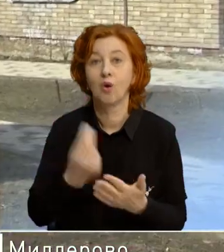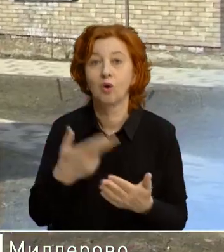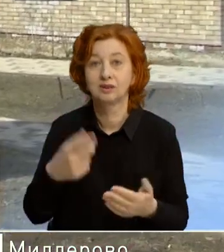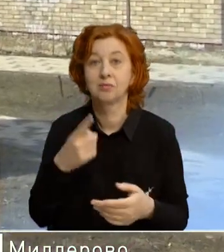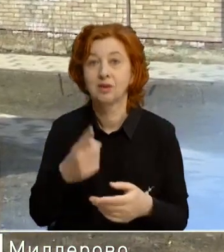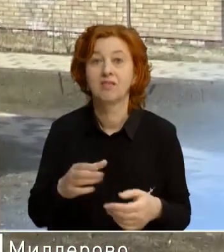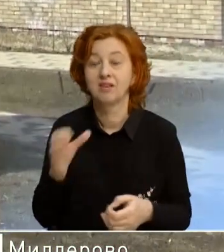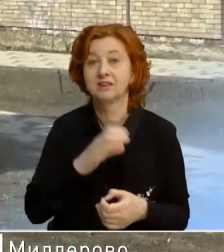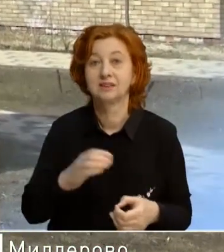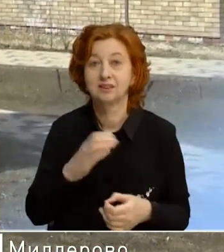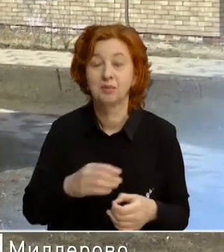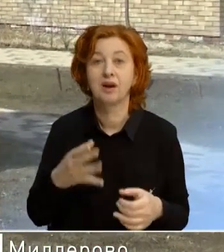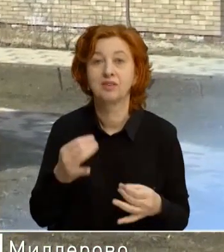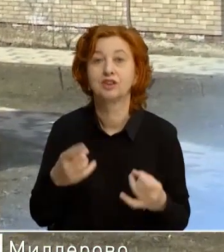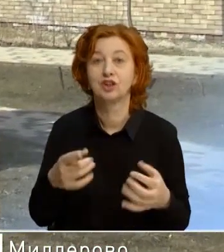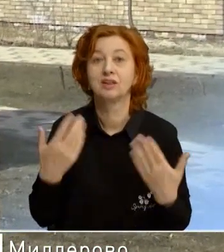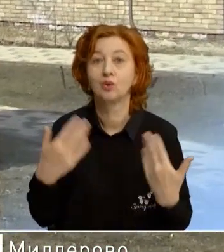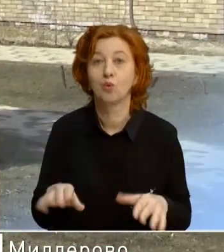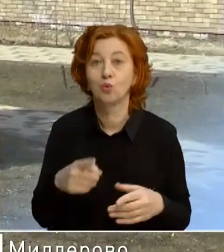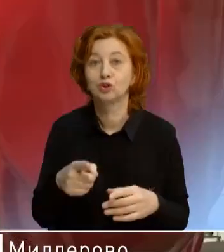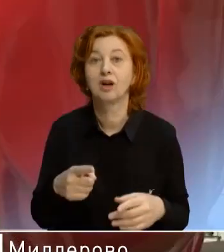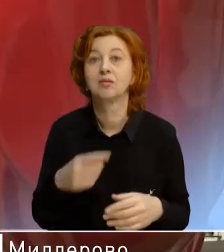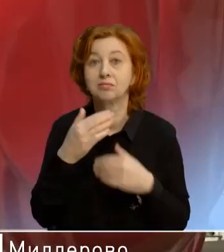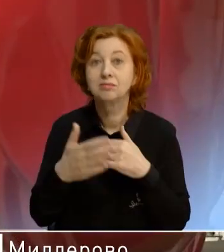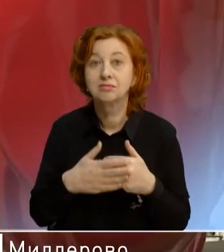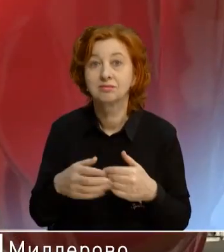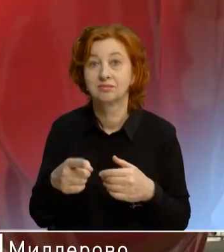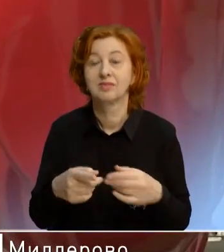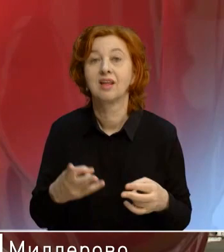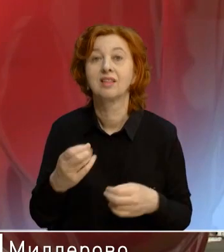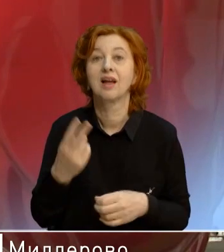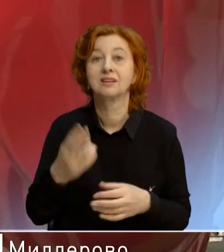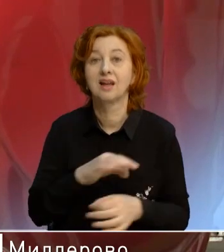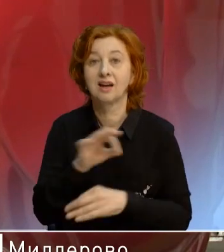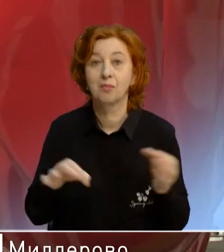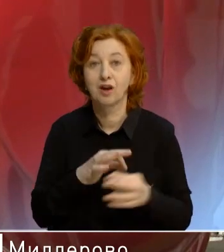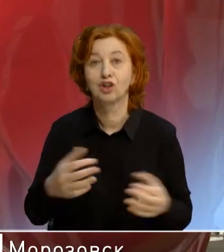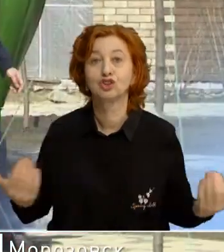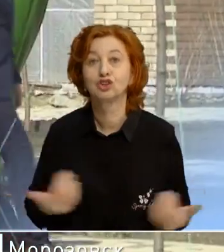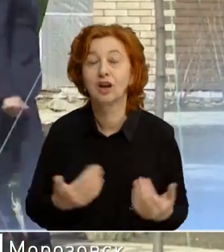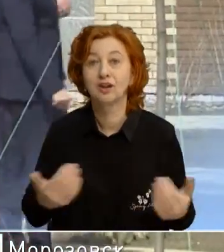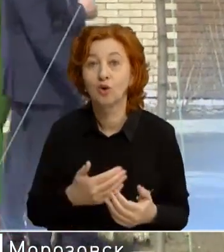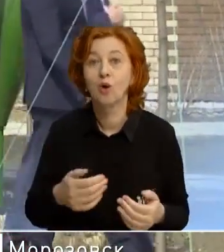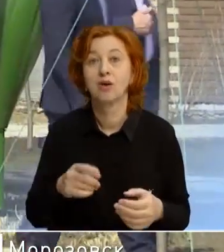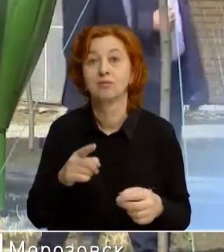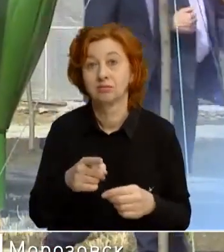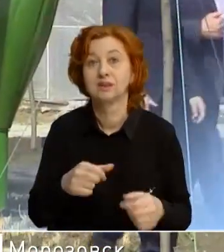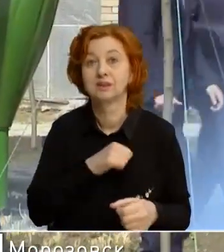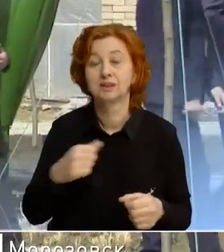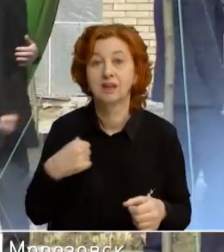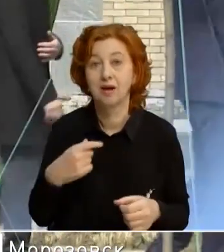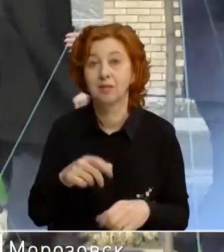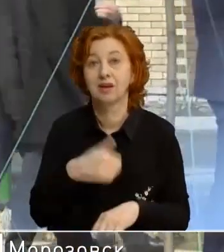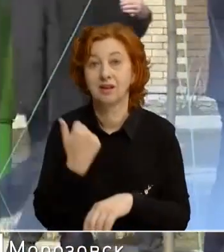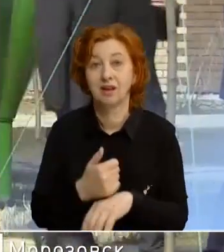1 сентября. Сквер тюльпанов – это детище еще одного национального проекта «Жилье и городская среда». Пожалуй, самого